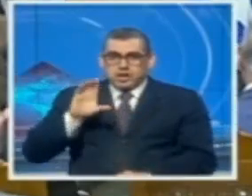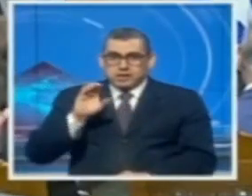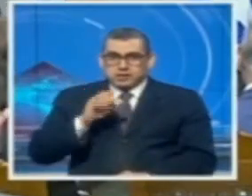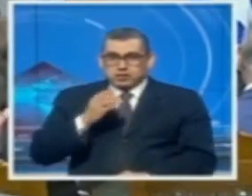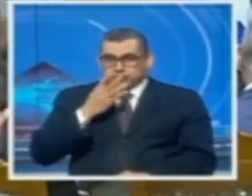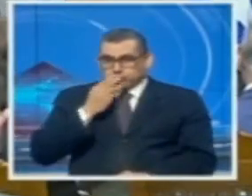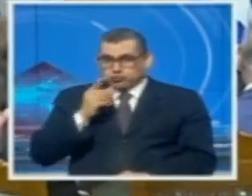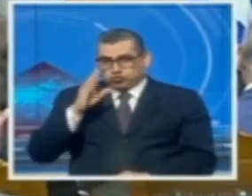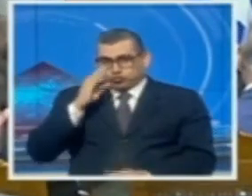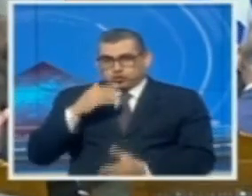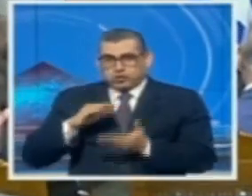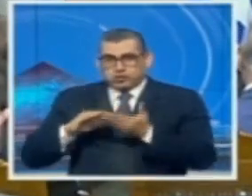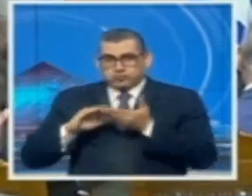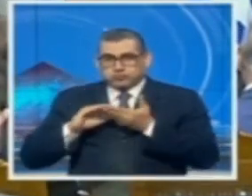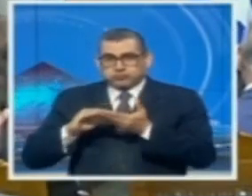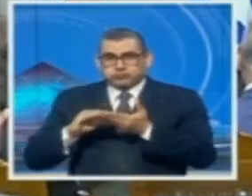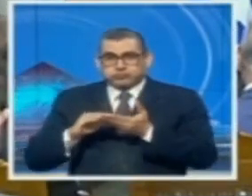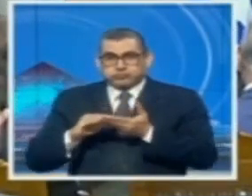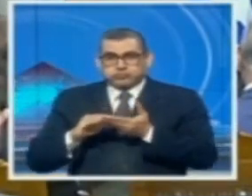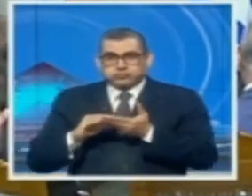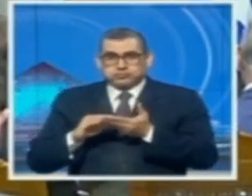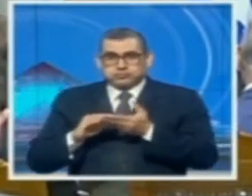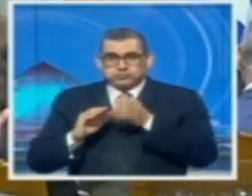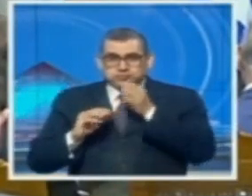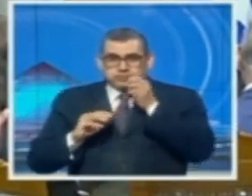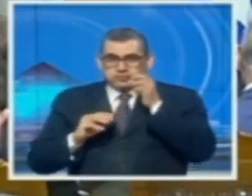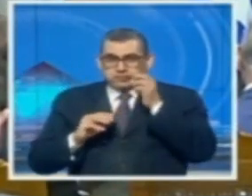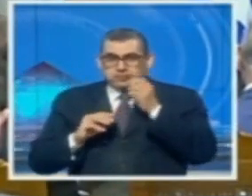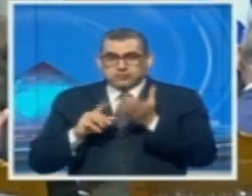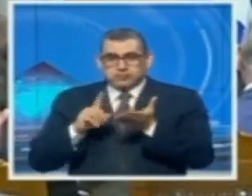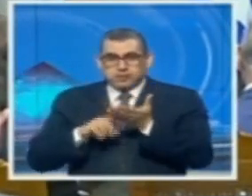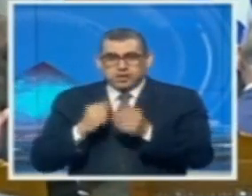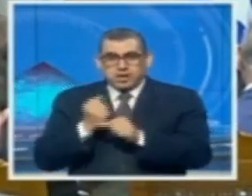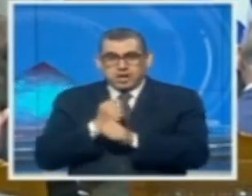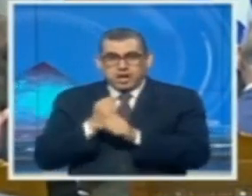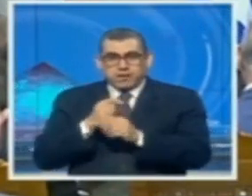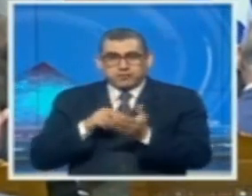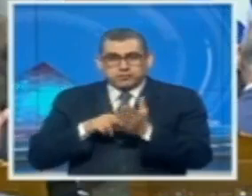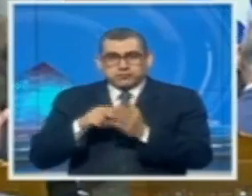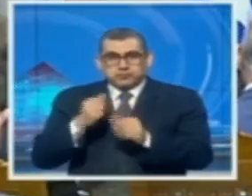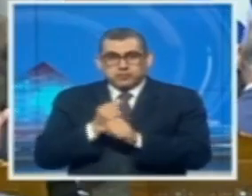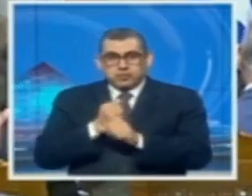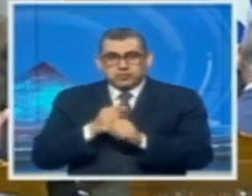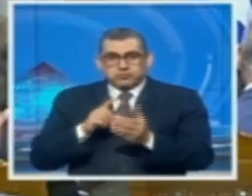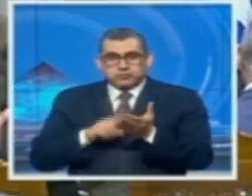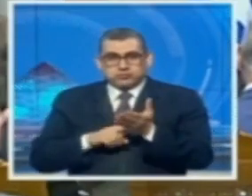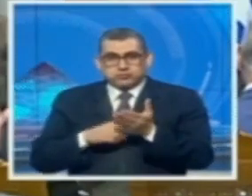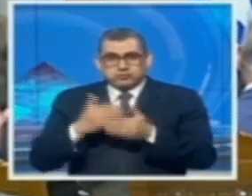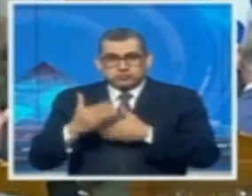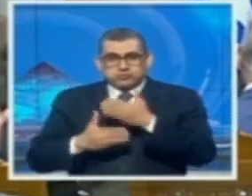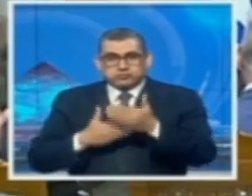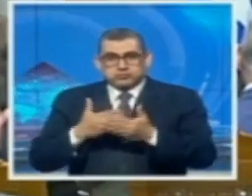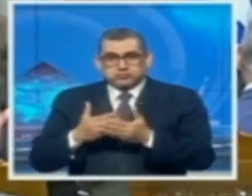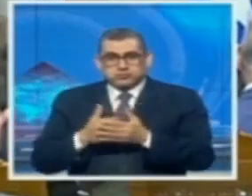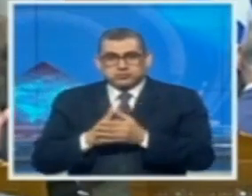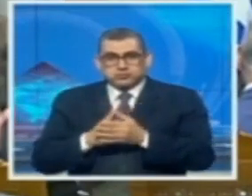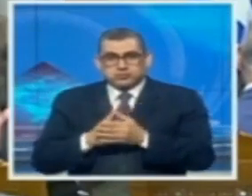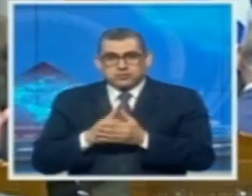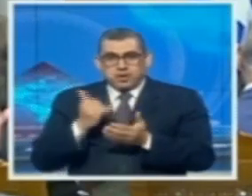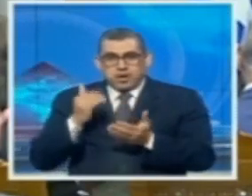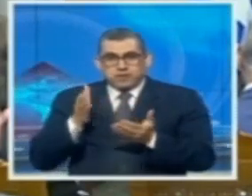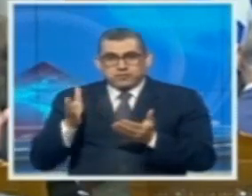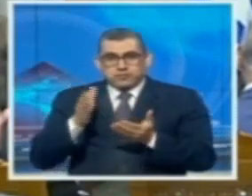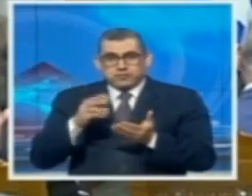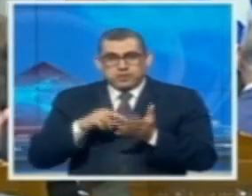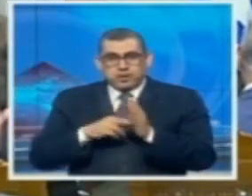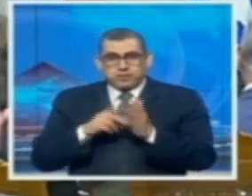السيسي، وهذا دعم شخصي والعام وفي السياق الثنائي وأيضا داخل جامعة الدولة العربية